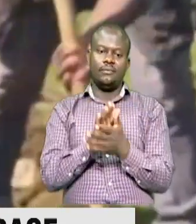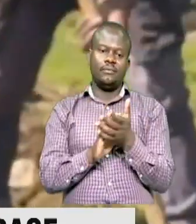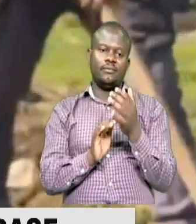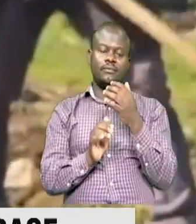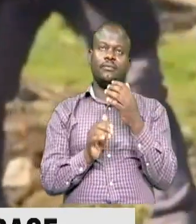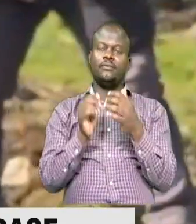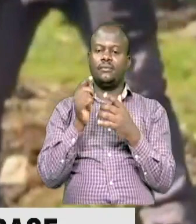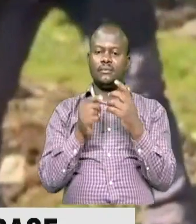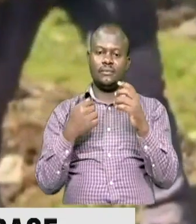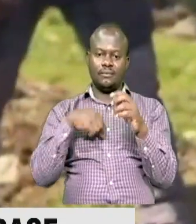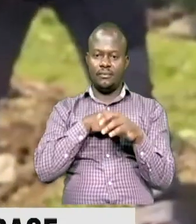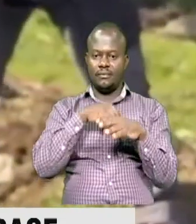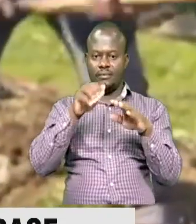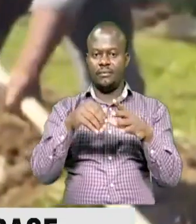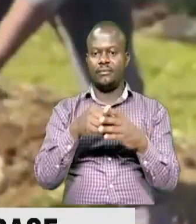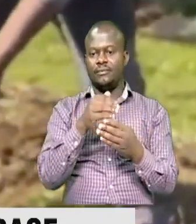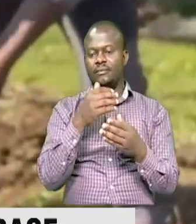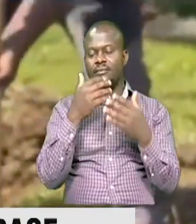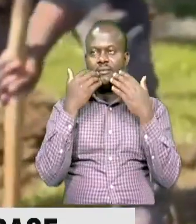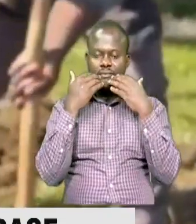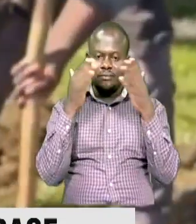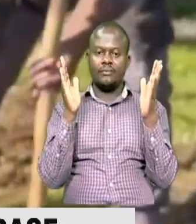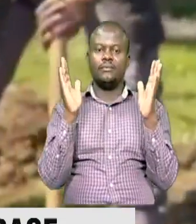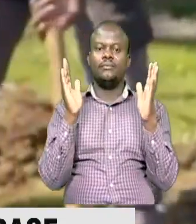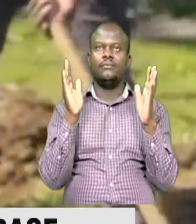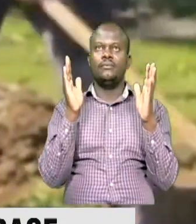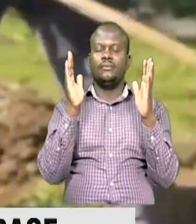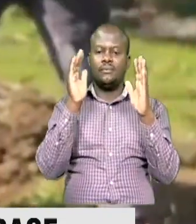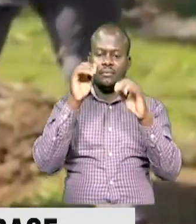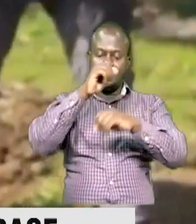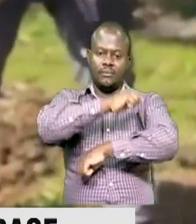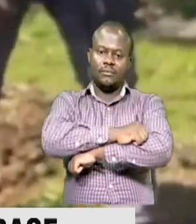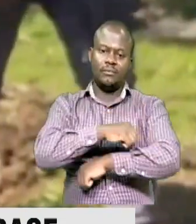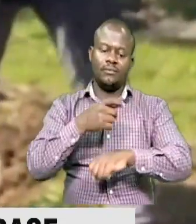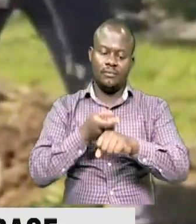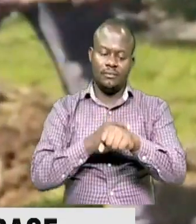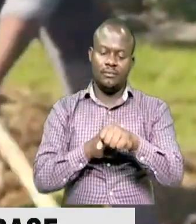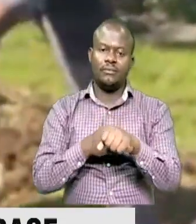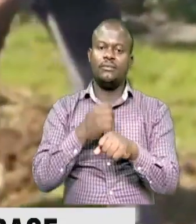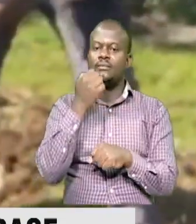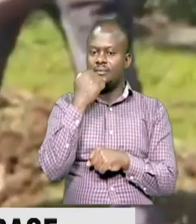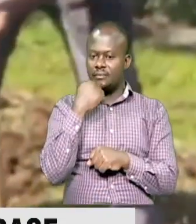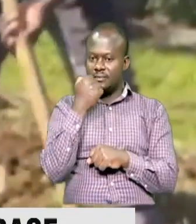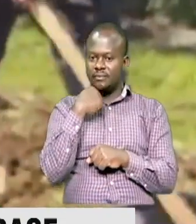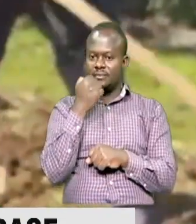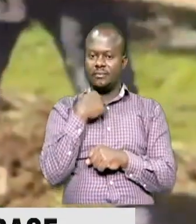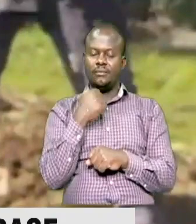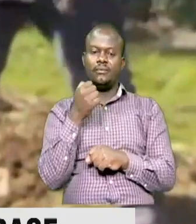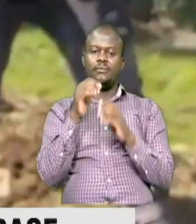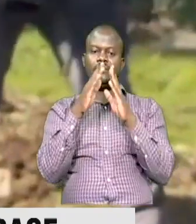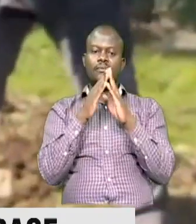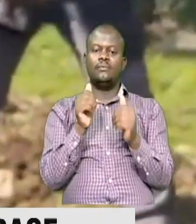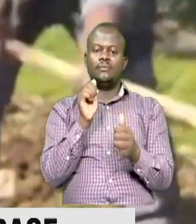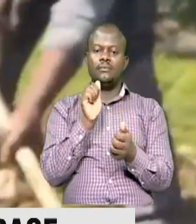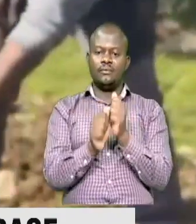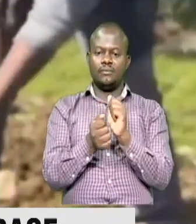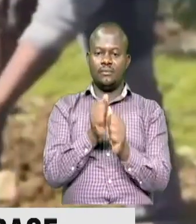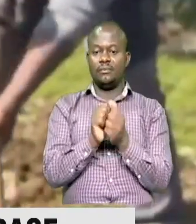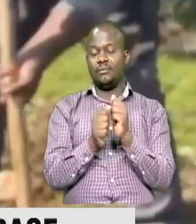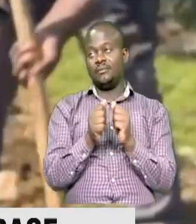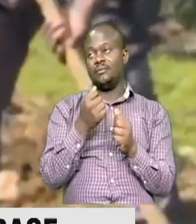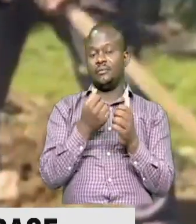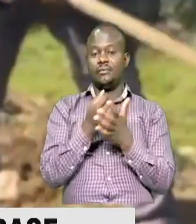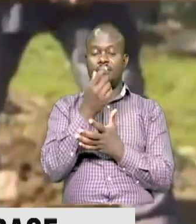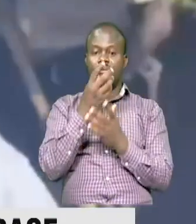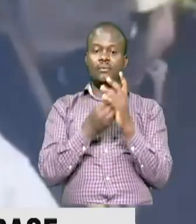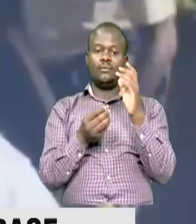iragenda, amashu, ibirayi, ibigori, ubwo wajya no mu mazi y'abaturage amazi arasenywa, yaduteje igihombo,